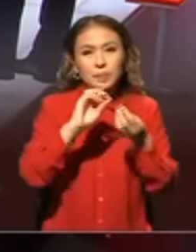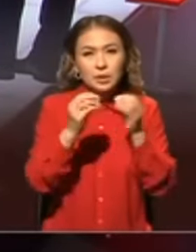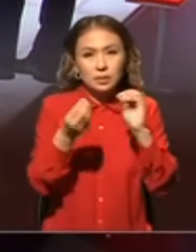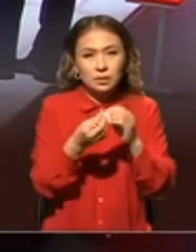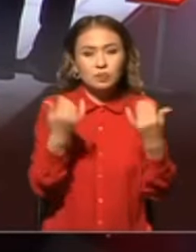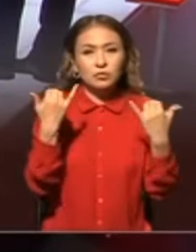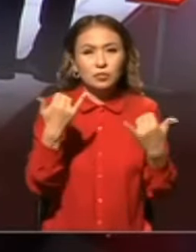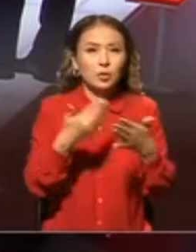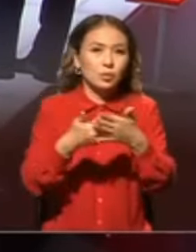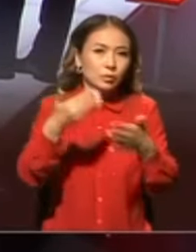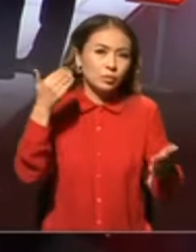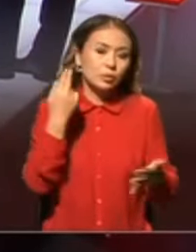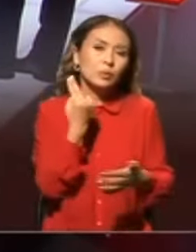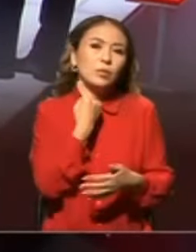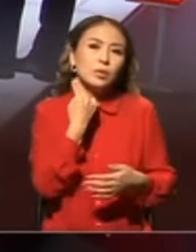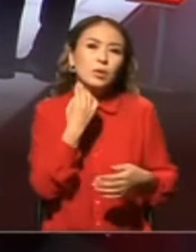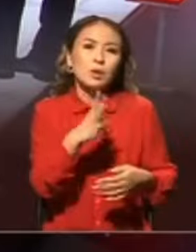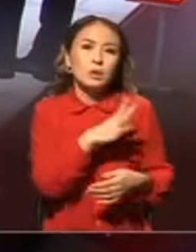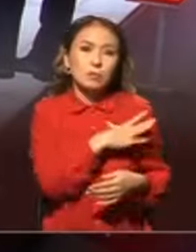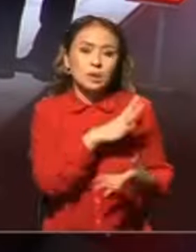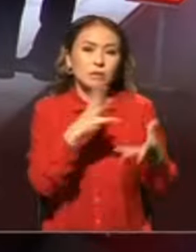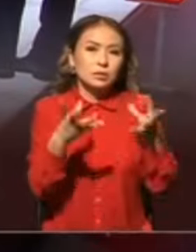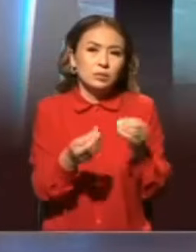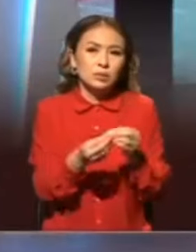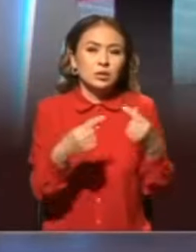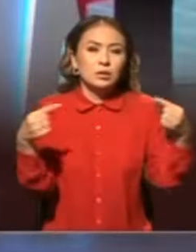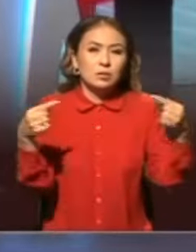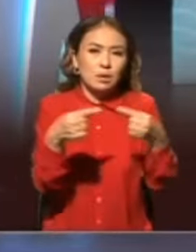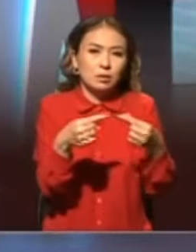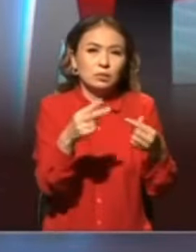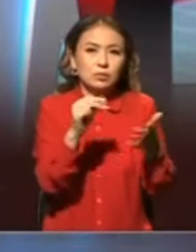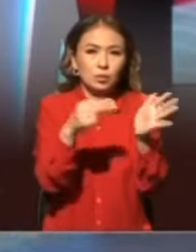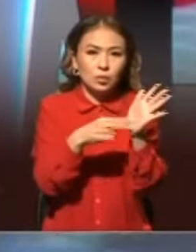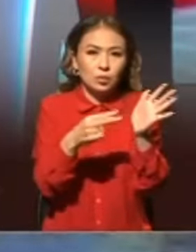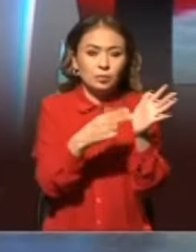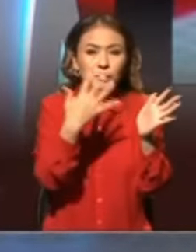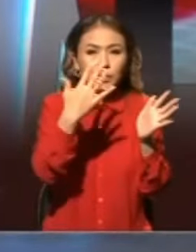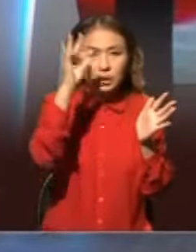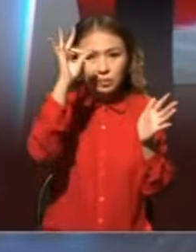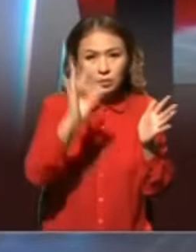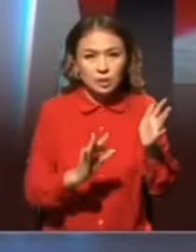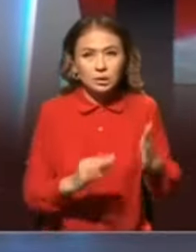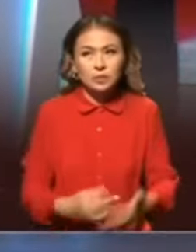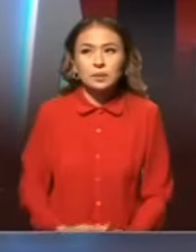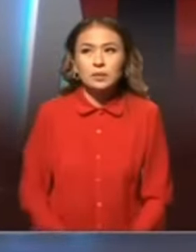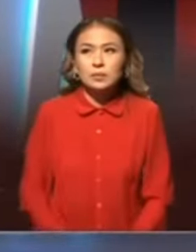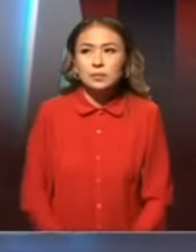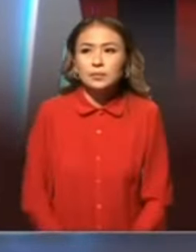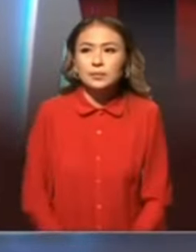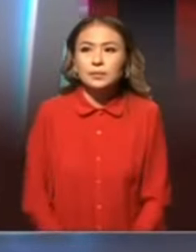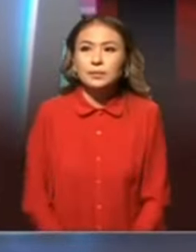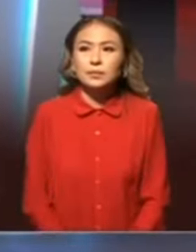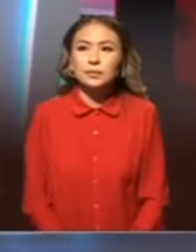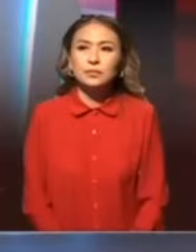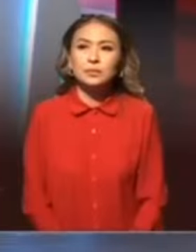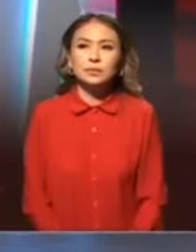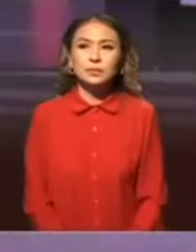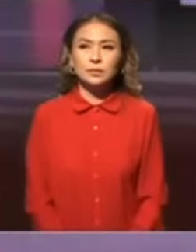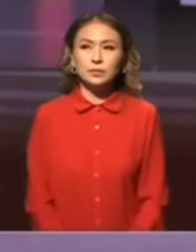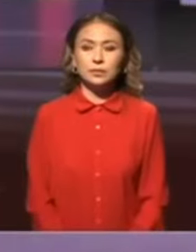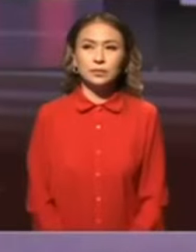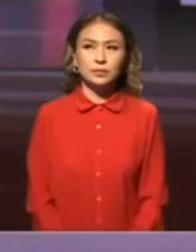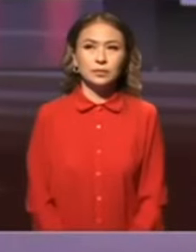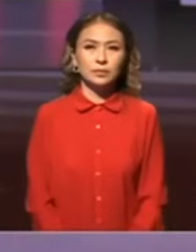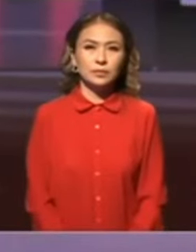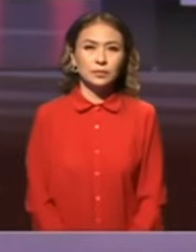Қарыз алғанға дейін, яғни соңғы тұтынушыға нақты көлеммен 5% көлеммен несие. Екінші мәселені айта кетейін. Қанша ұзақ мерзімге ғой қазір